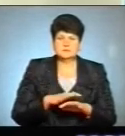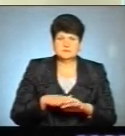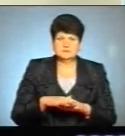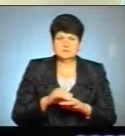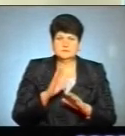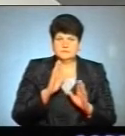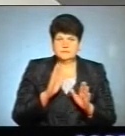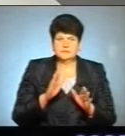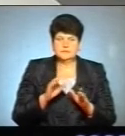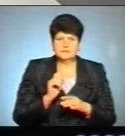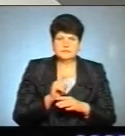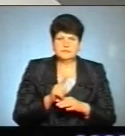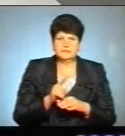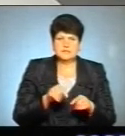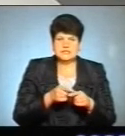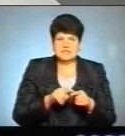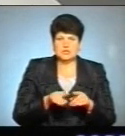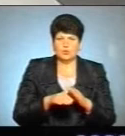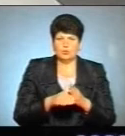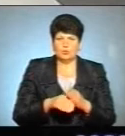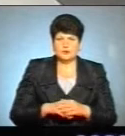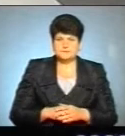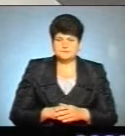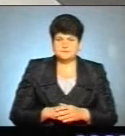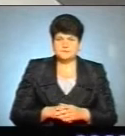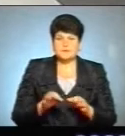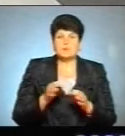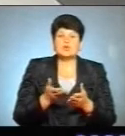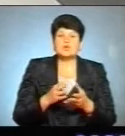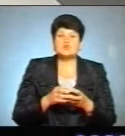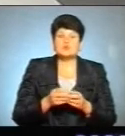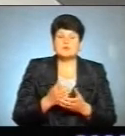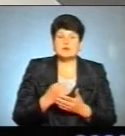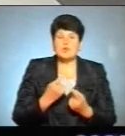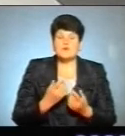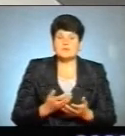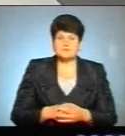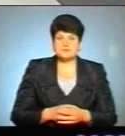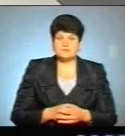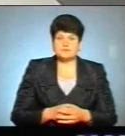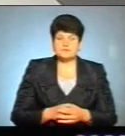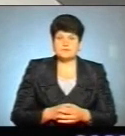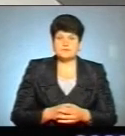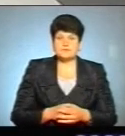буде відбуватися призначення такої допомоги. Про які суми йде мова? Мова йде про